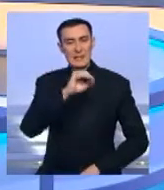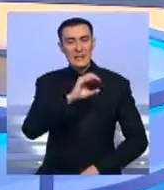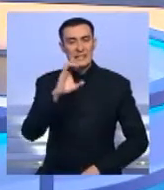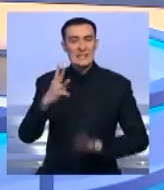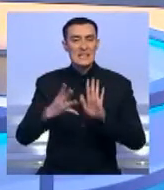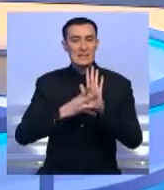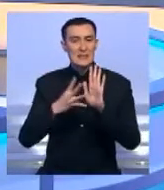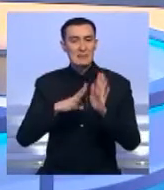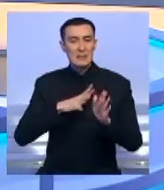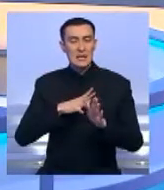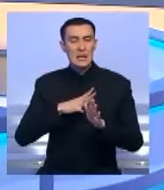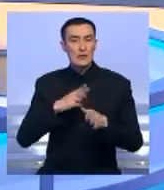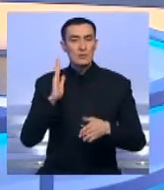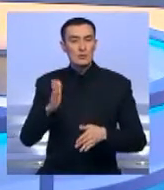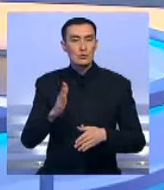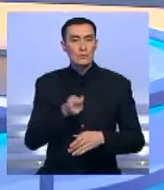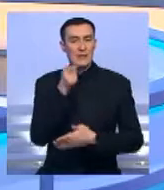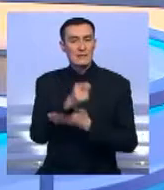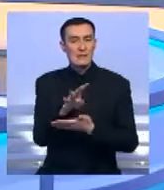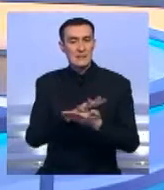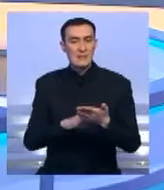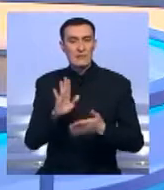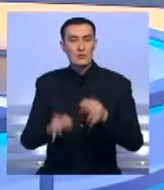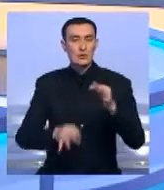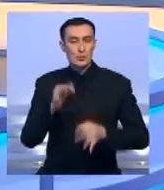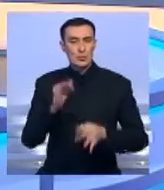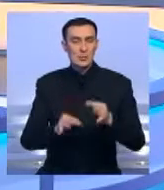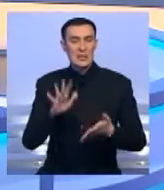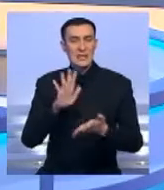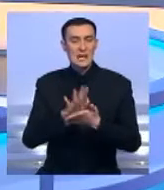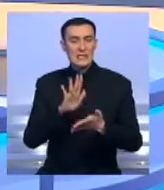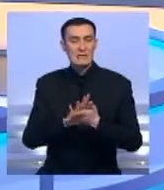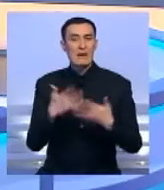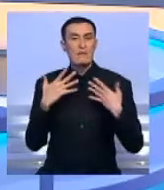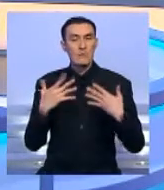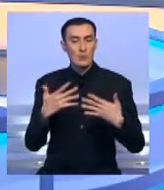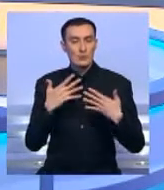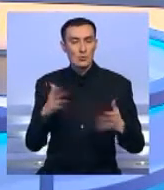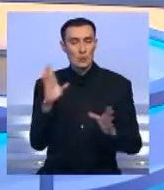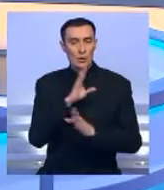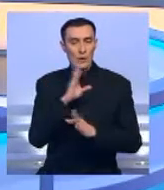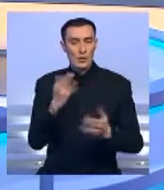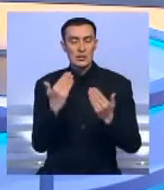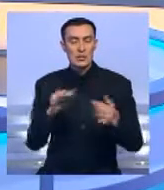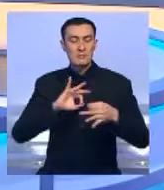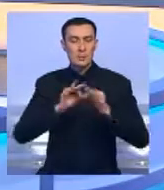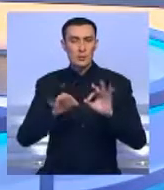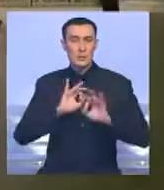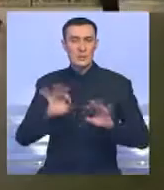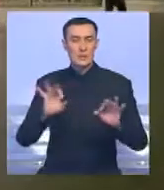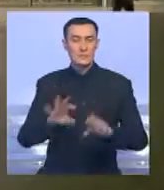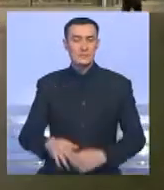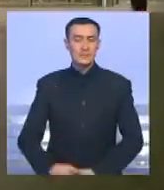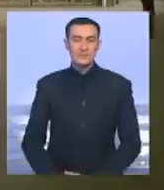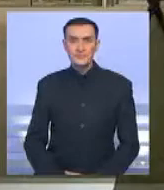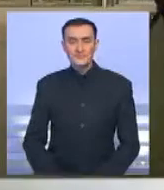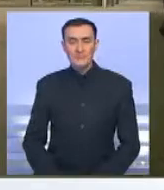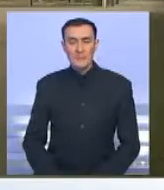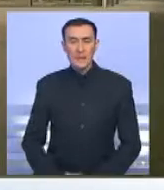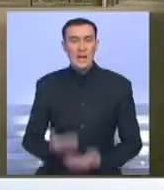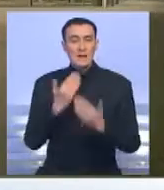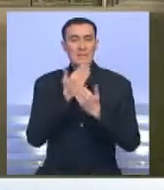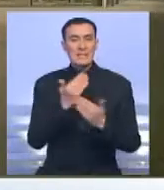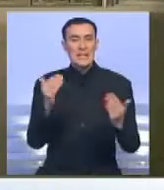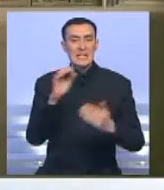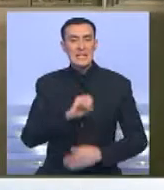9 из них пригрозили судом из-за грязного воздуха. Подробнее расскажет моя коллега Жанат Эрнст.